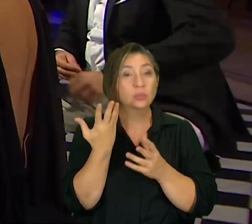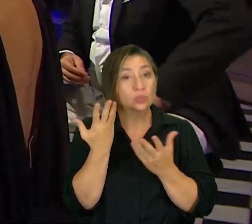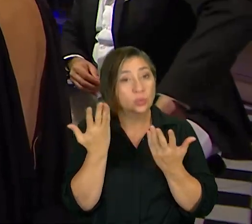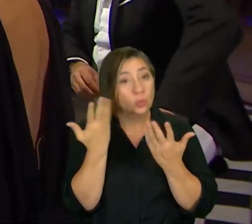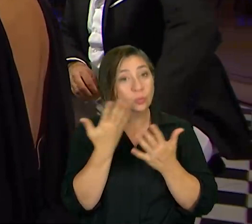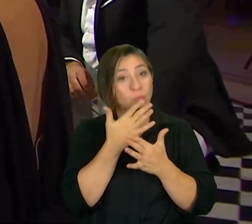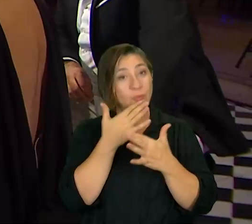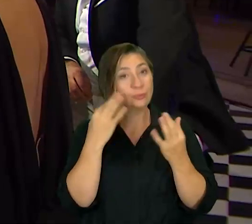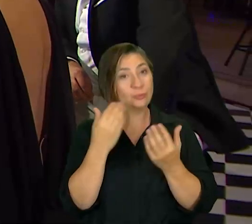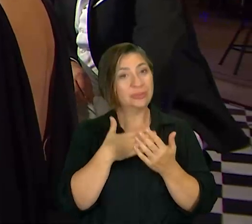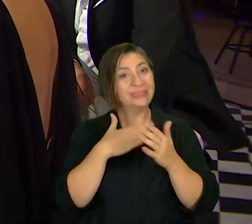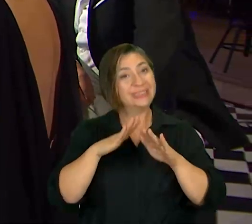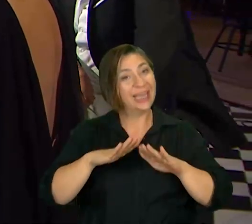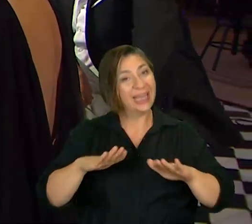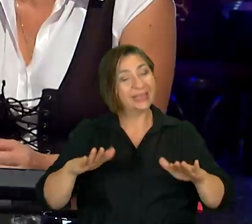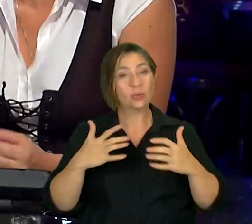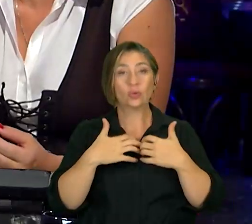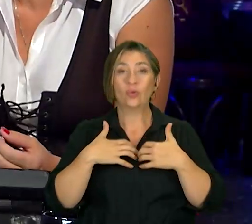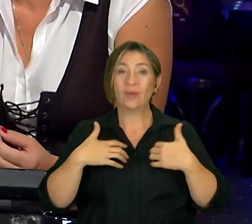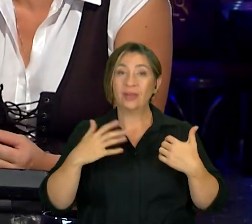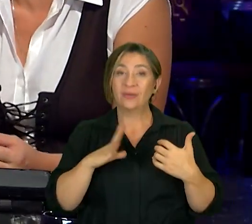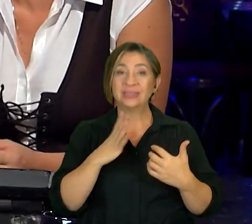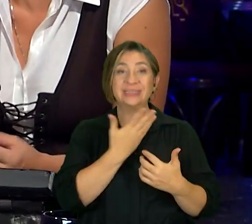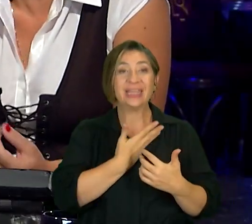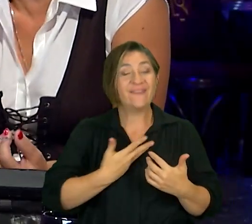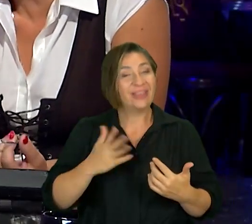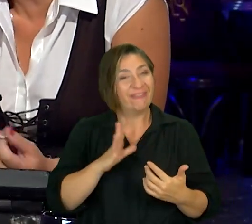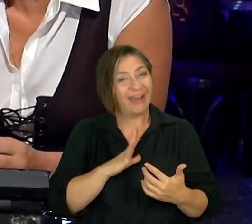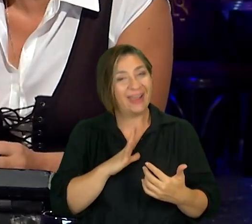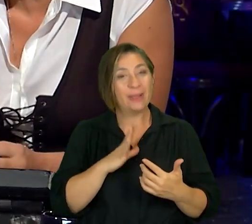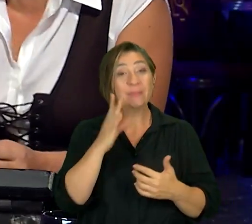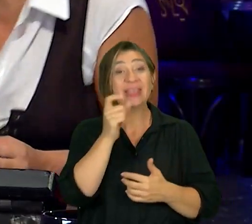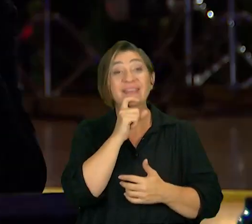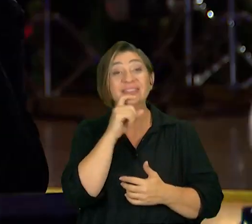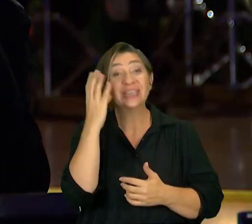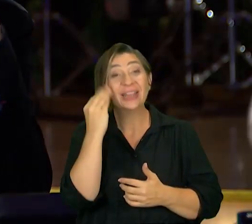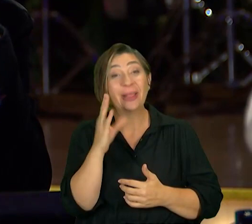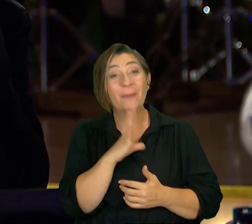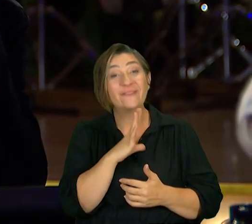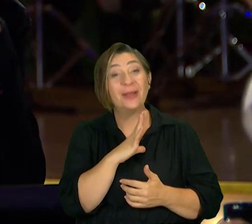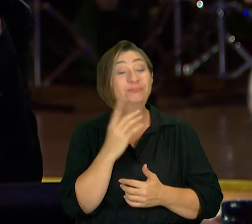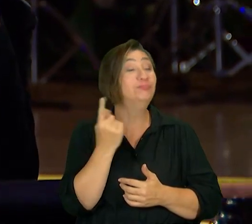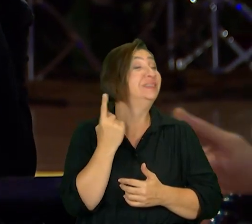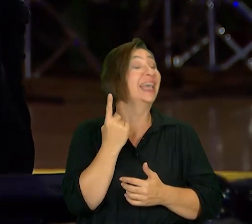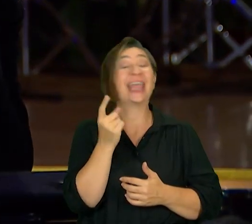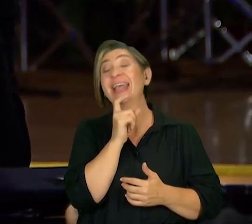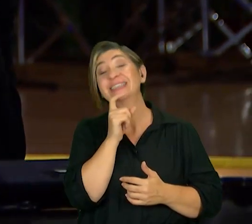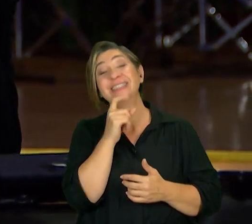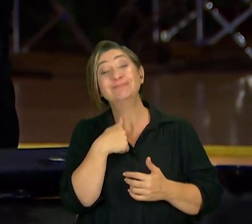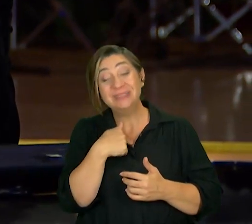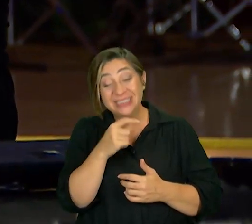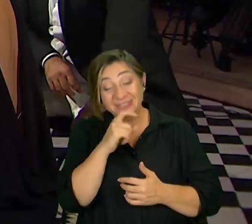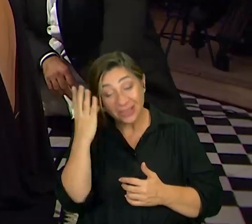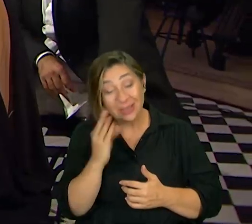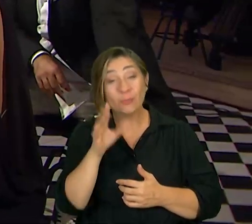Bak ne kadar güzel, sakin. Güven dolu, sevgi dolu. Bir yanlış anlama var. Yani bir şey ya biz yanlış